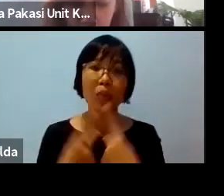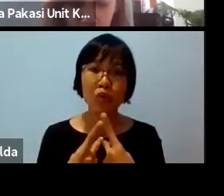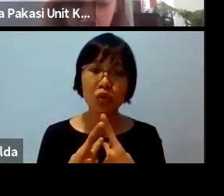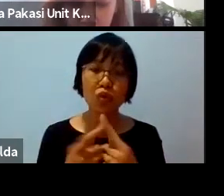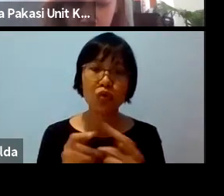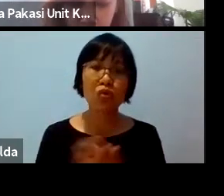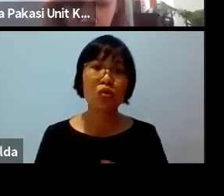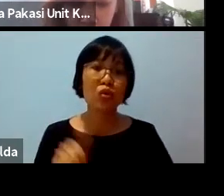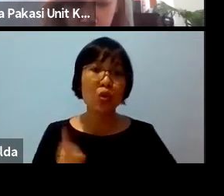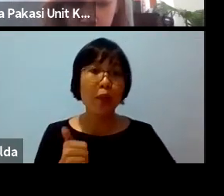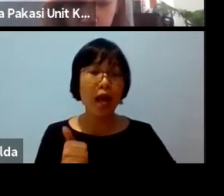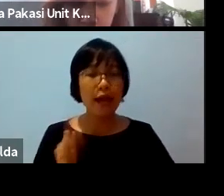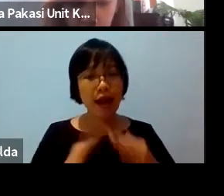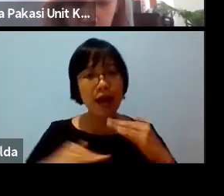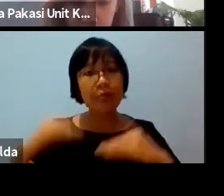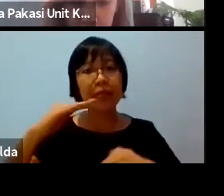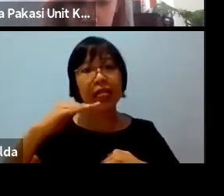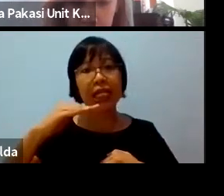terjadi